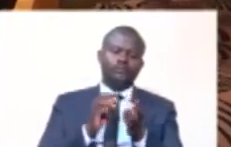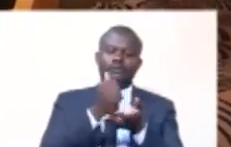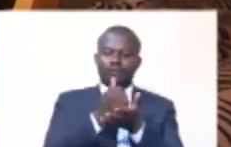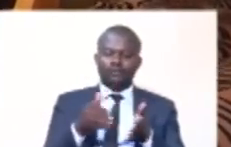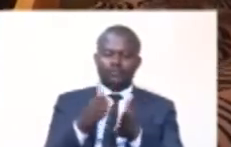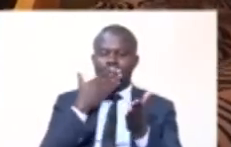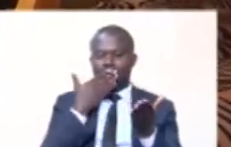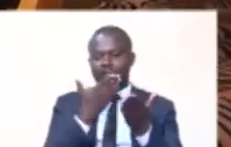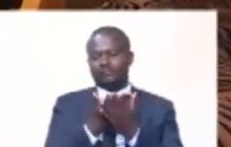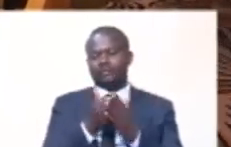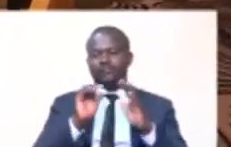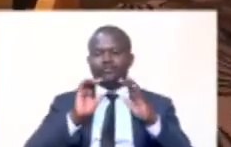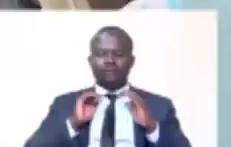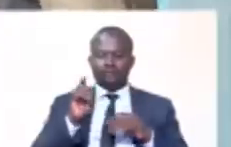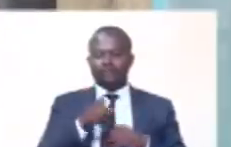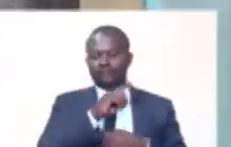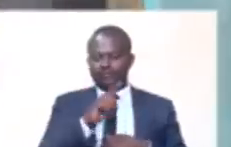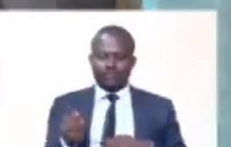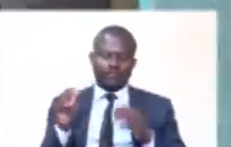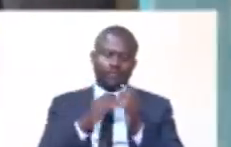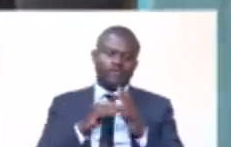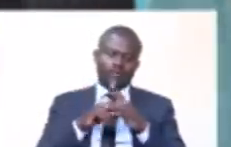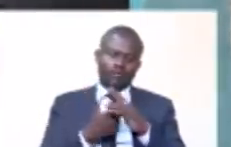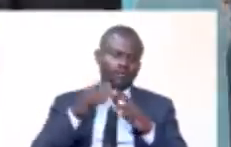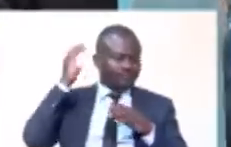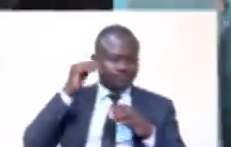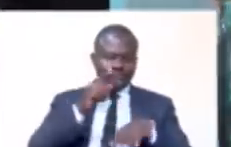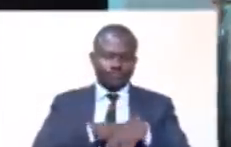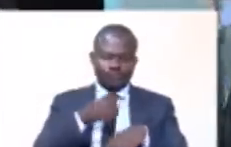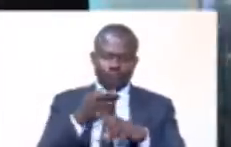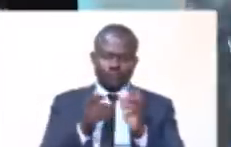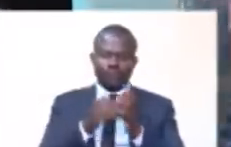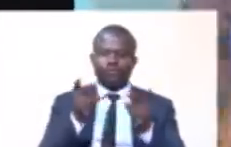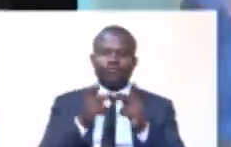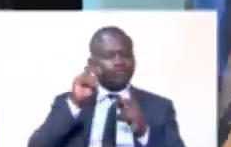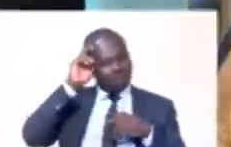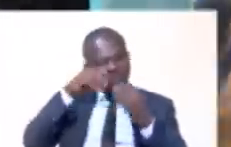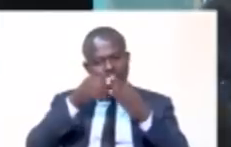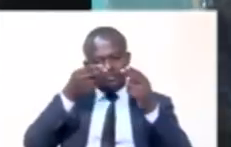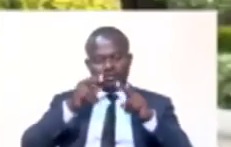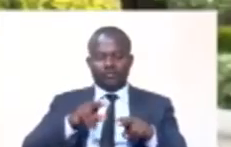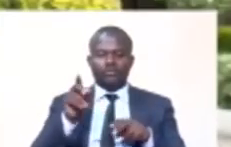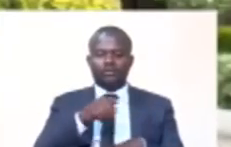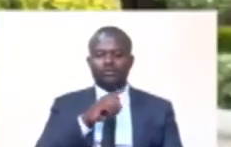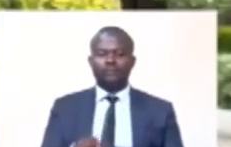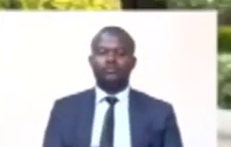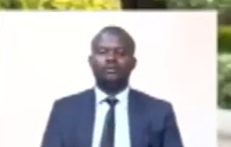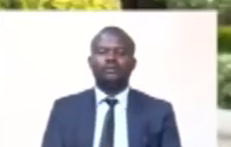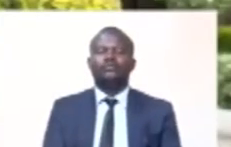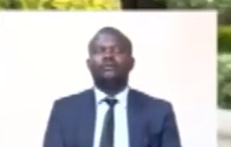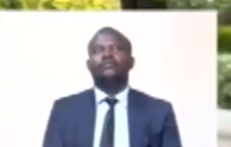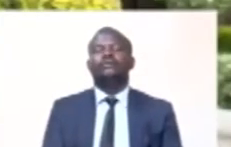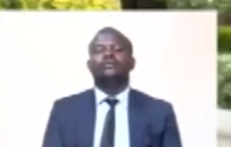inzira nziza yo kwirinda ibyaha no gutangira amakuru ku gihe aho bakeka ko haba intandaro y'icyaha dufatanye mu kurwanya